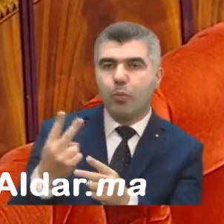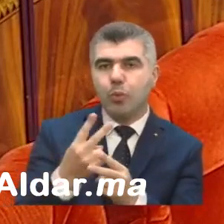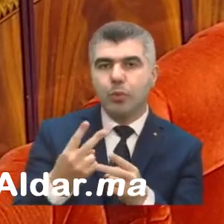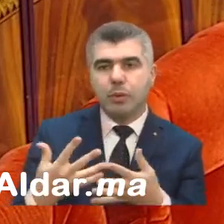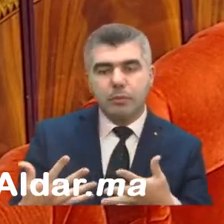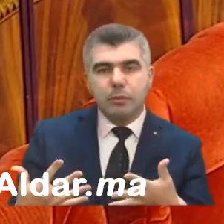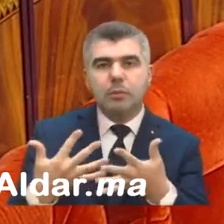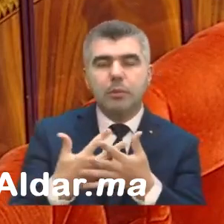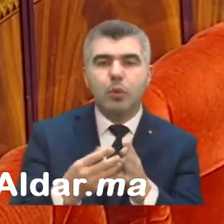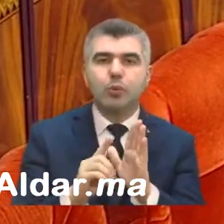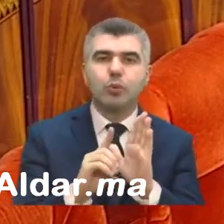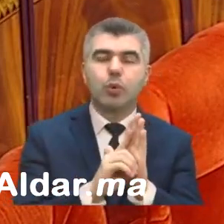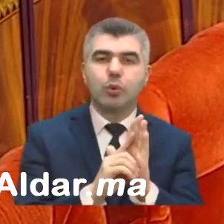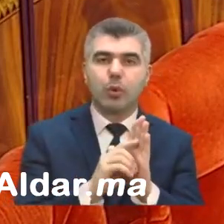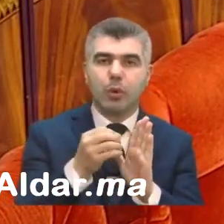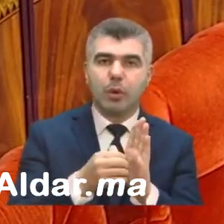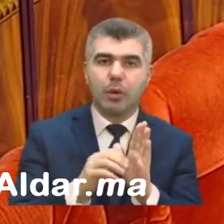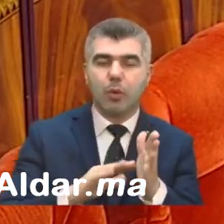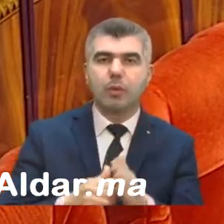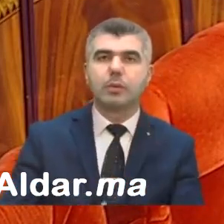علاقه دستوريه،